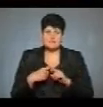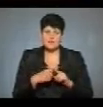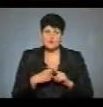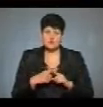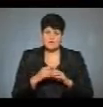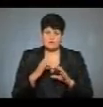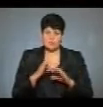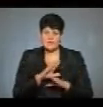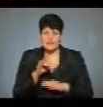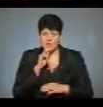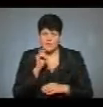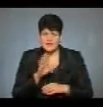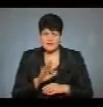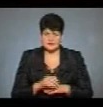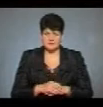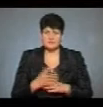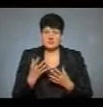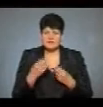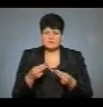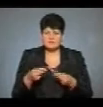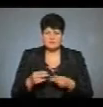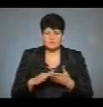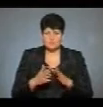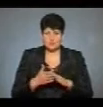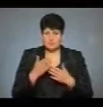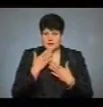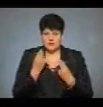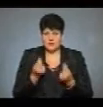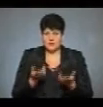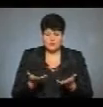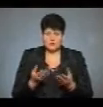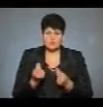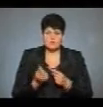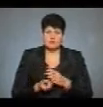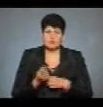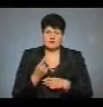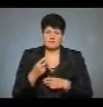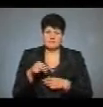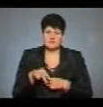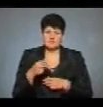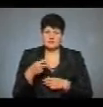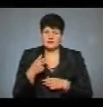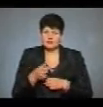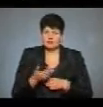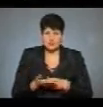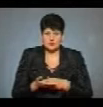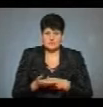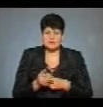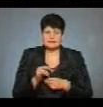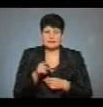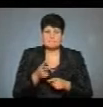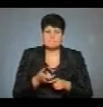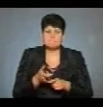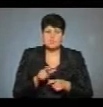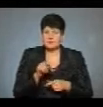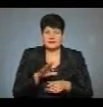не українських автобусів. Ми ще навіть не уклали угоди, тому що немає коштів. Кошти появляться тільки в 2020 році. І тим більше, що це